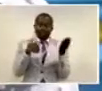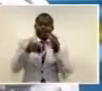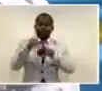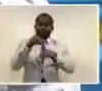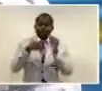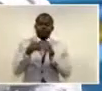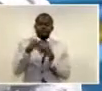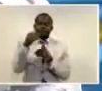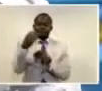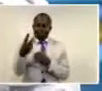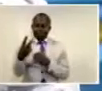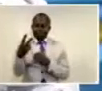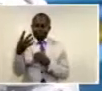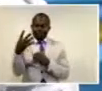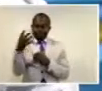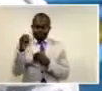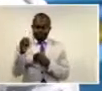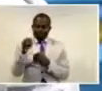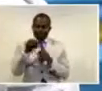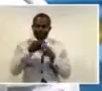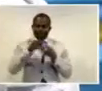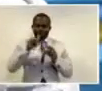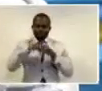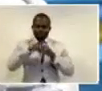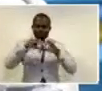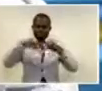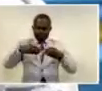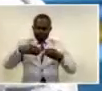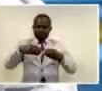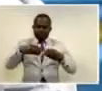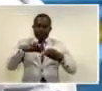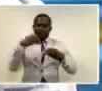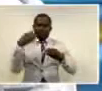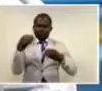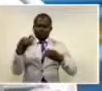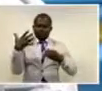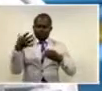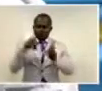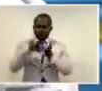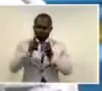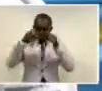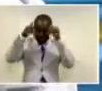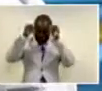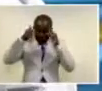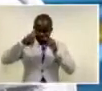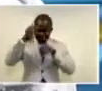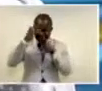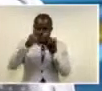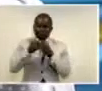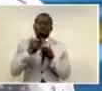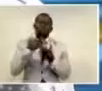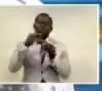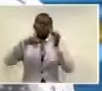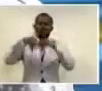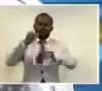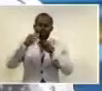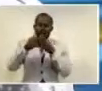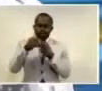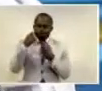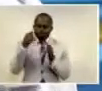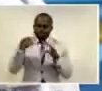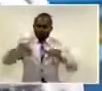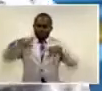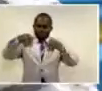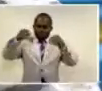kuyigurisha 240,000 nguza ndi mu itsinda nguza 350,000 ngura inka niyayo kuko nashakaga ikimo umusaruro ngo mbone